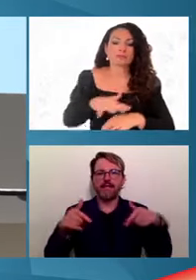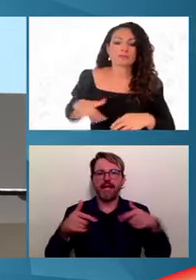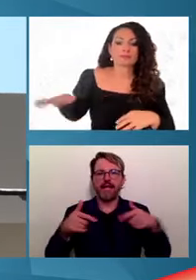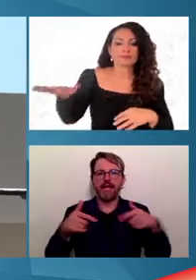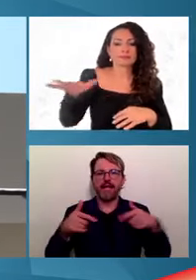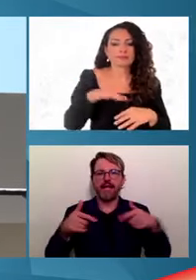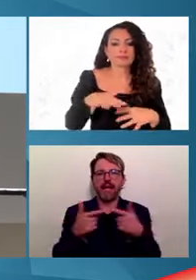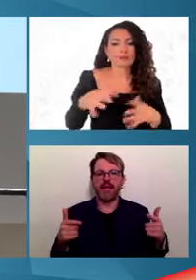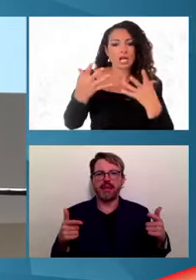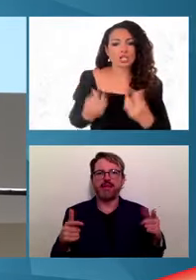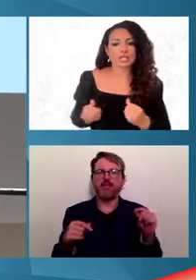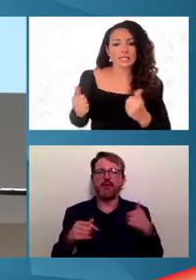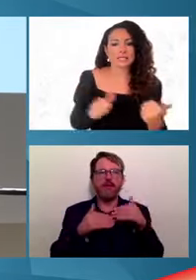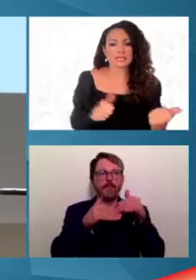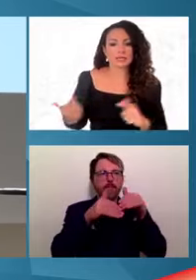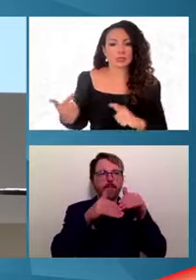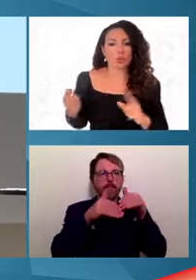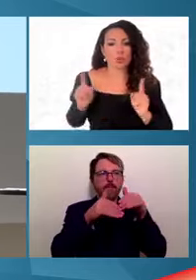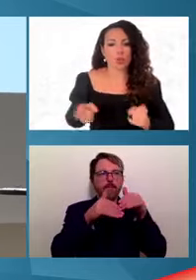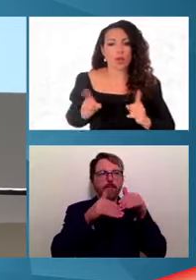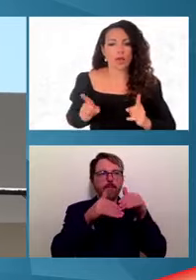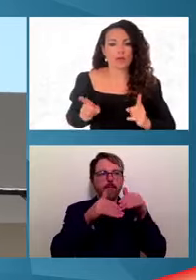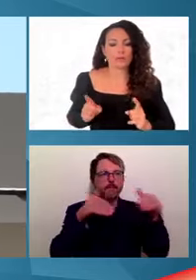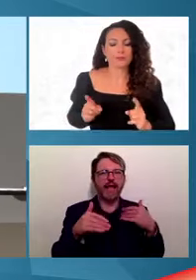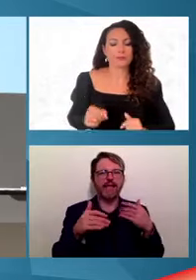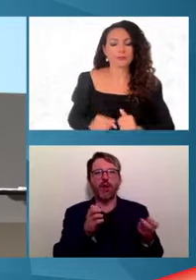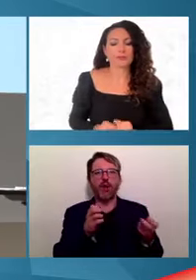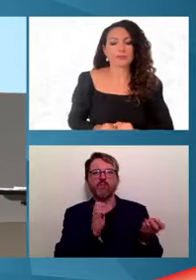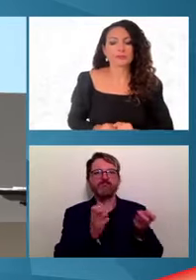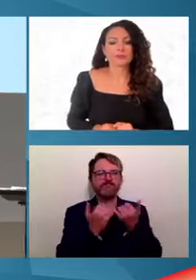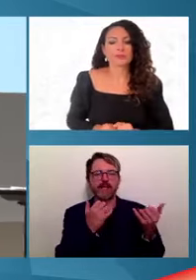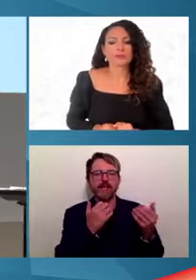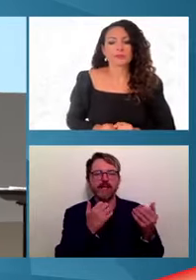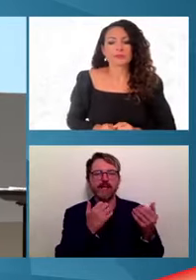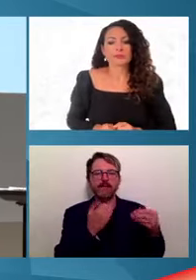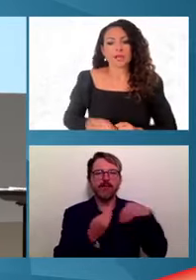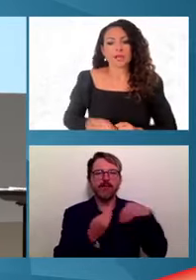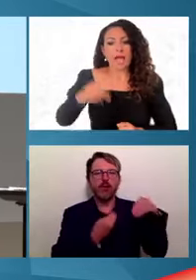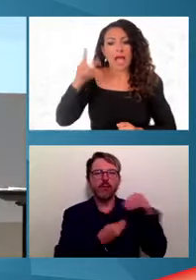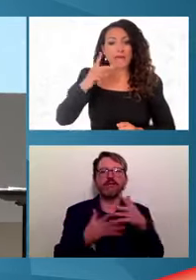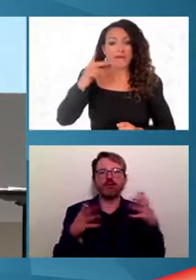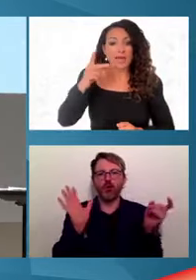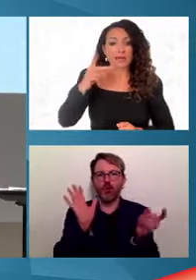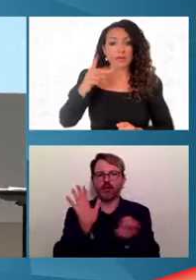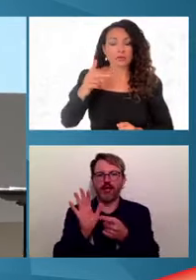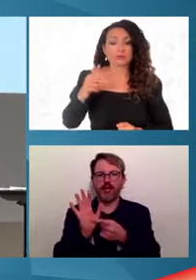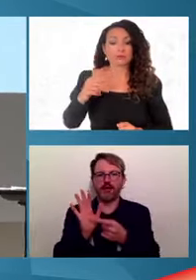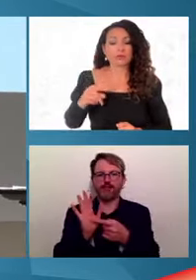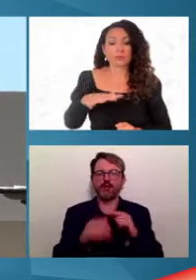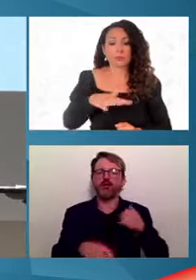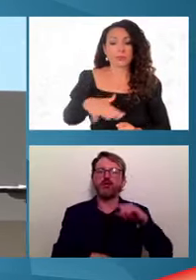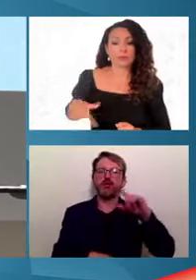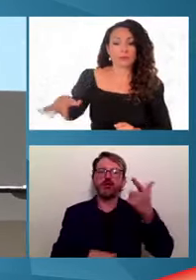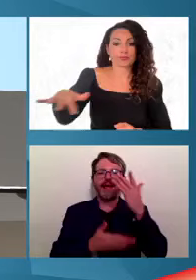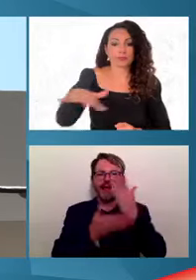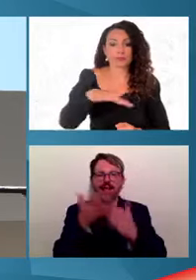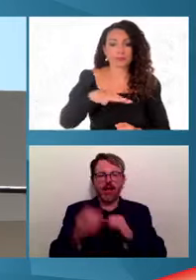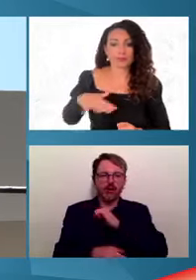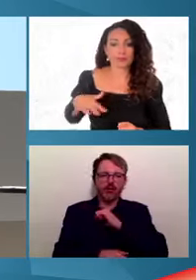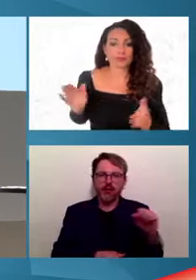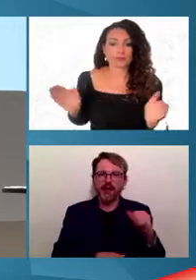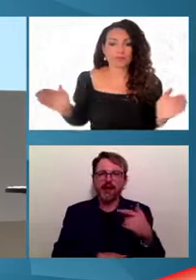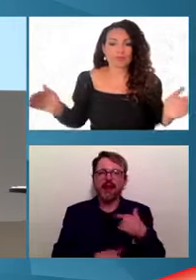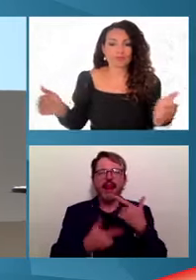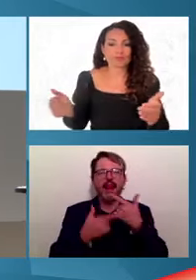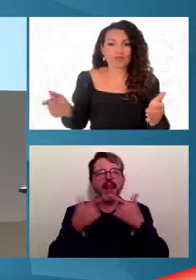mit dieser Begrenztheit umzugehen, das ist unsere ganz große Herausforderung. Ich möchte den zweiten Teil ganz schnell, die